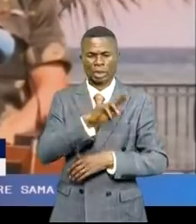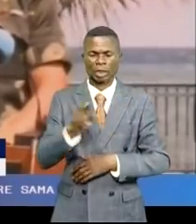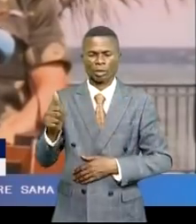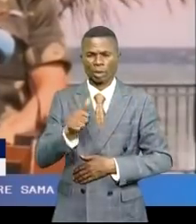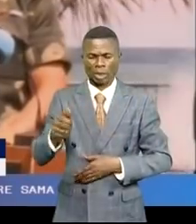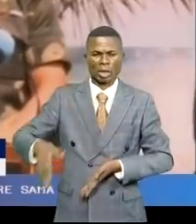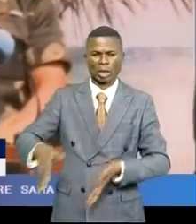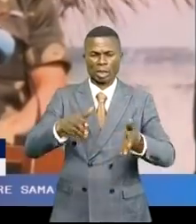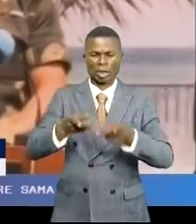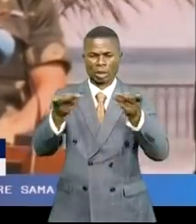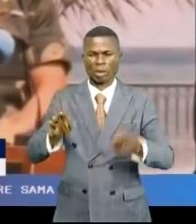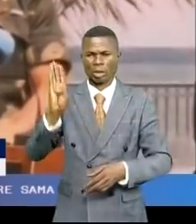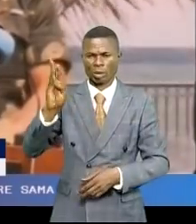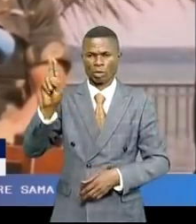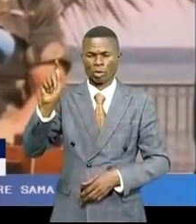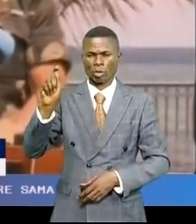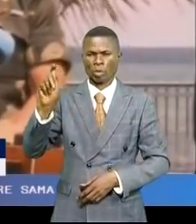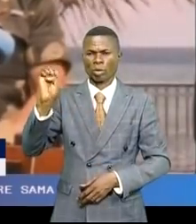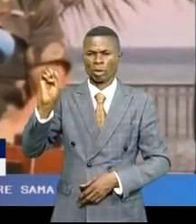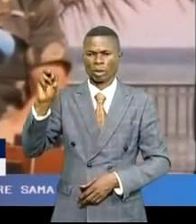17 juin 2021. Axe